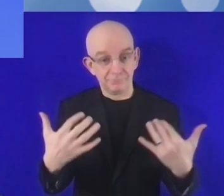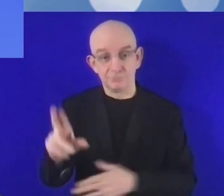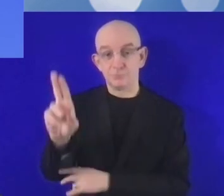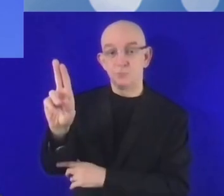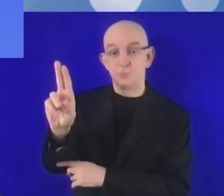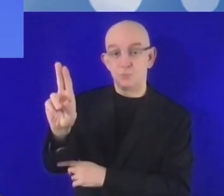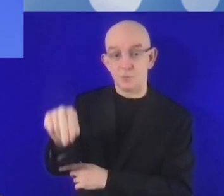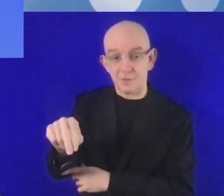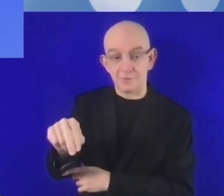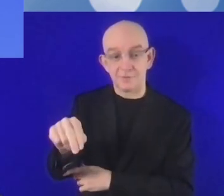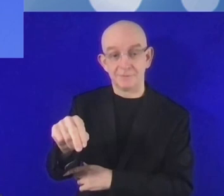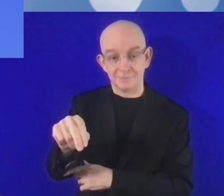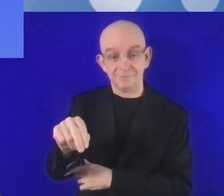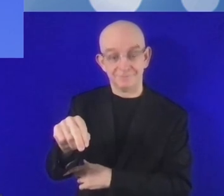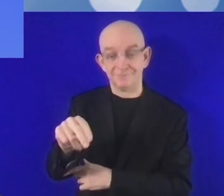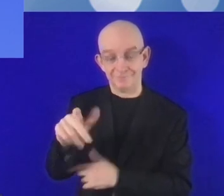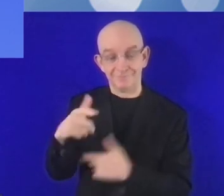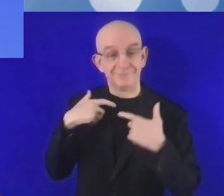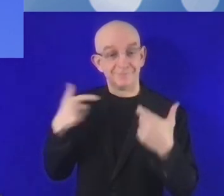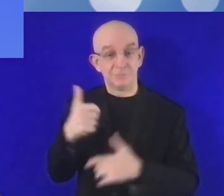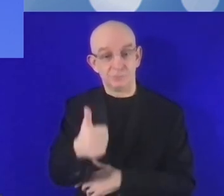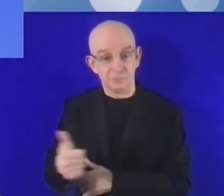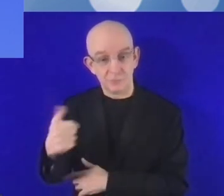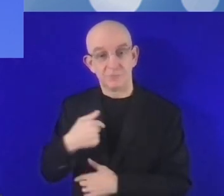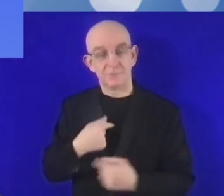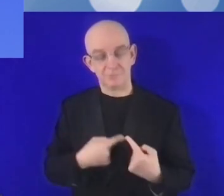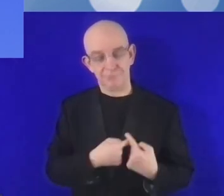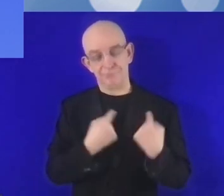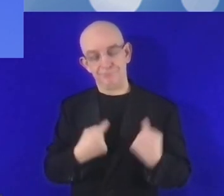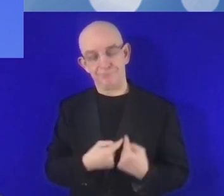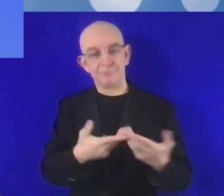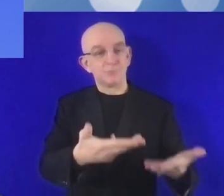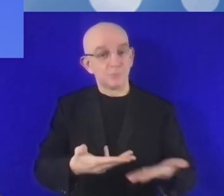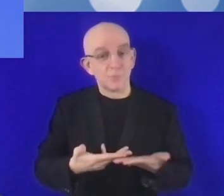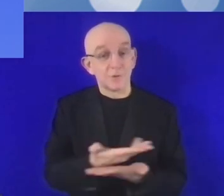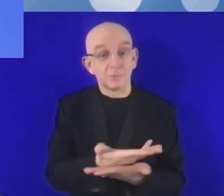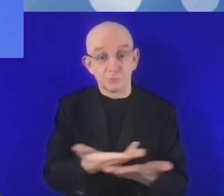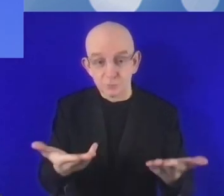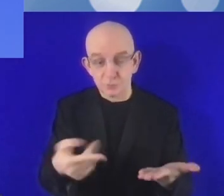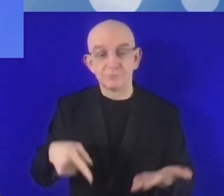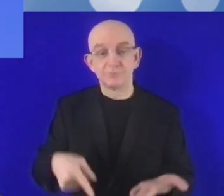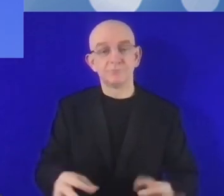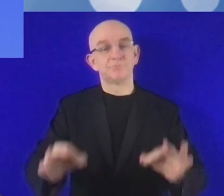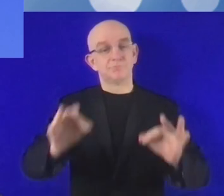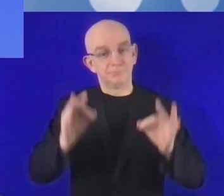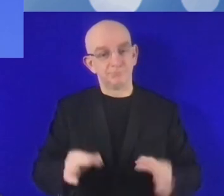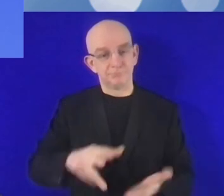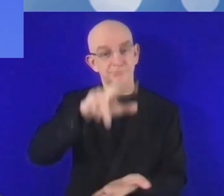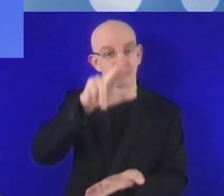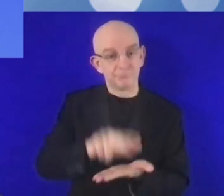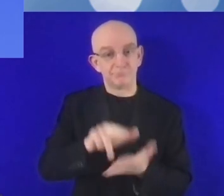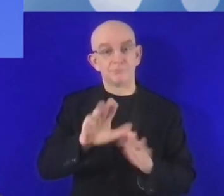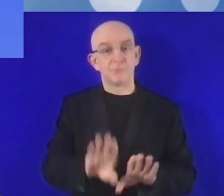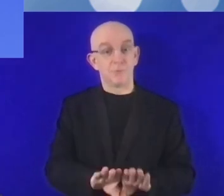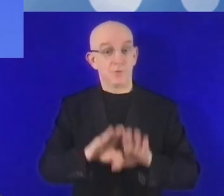我作为代表联合国秘书长。我向大家热烈欢